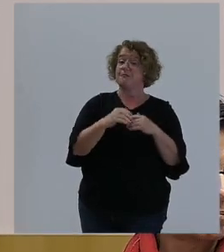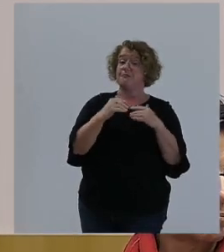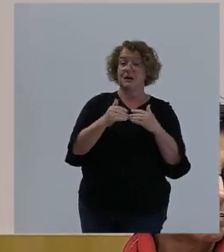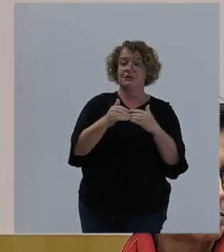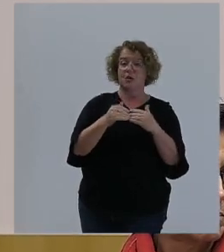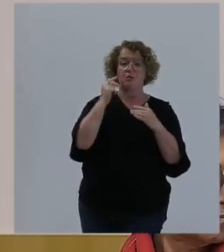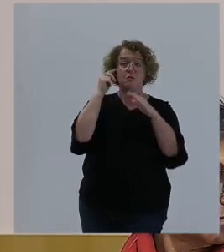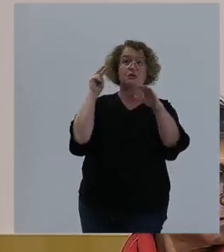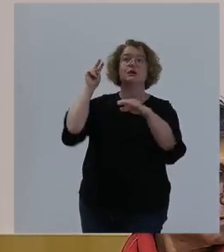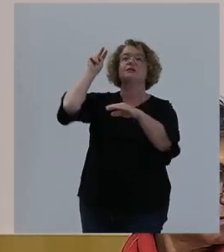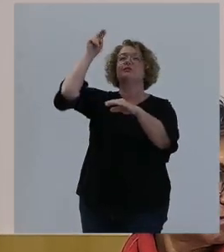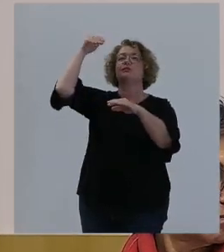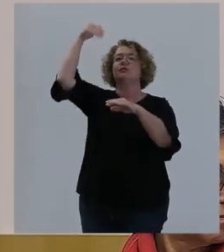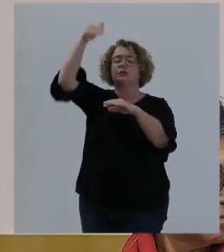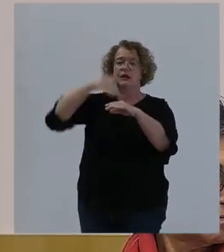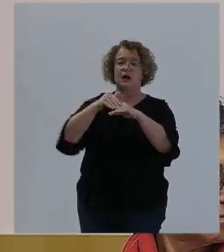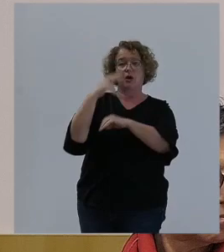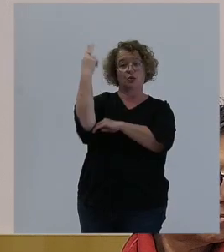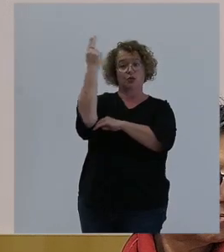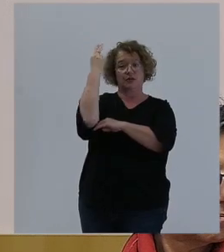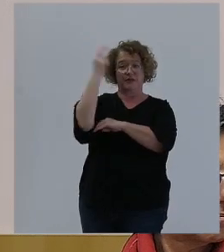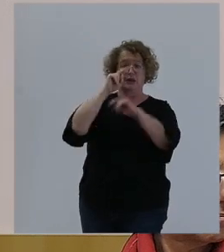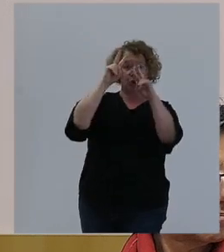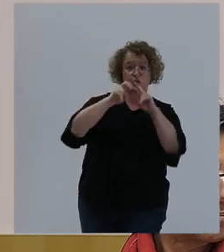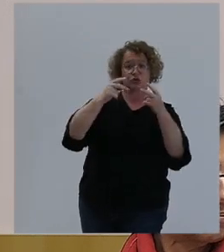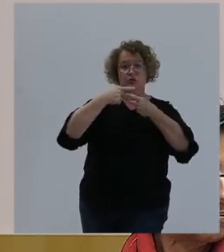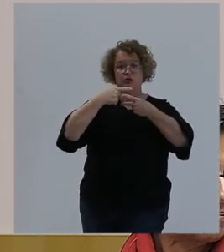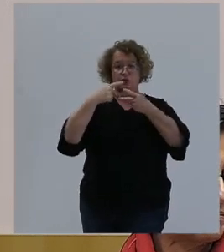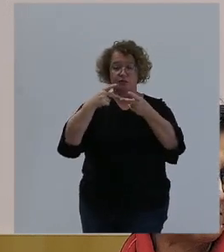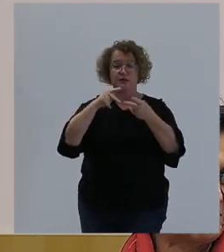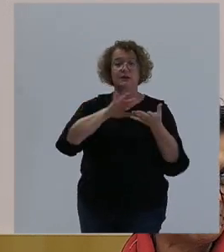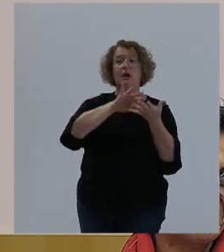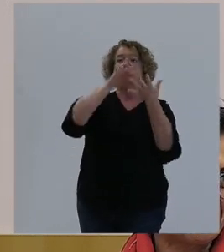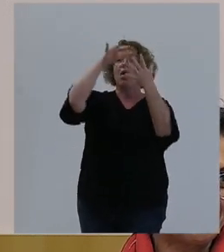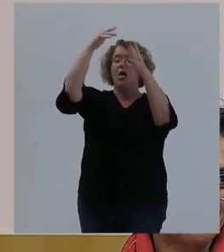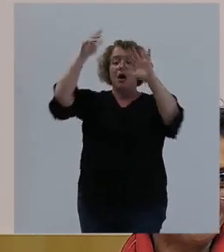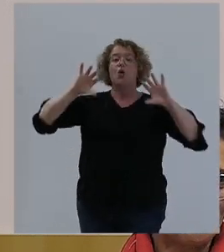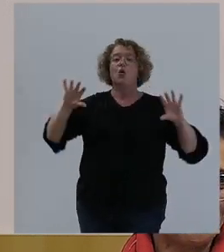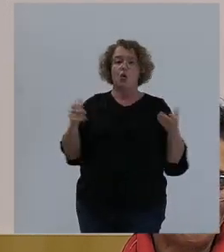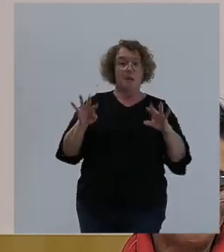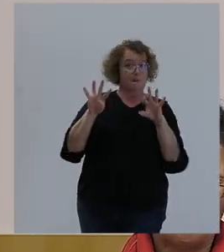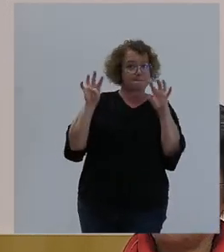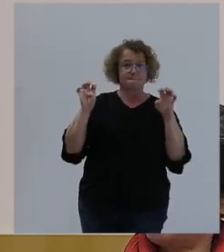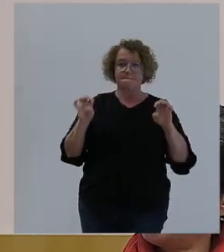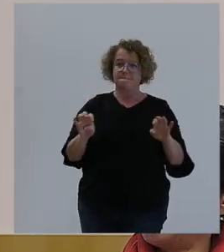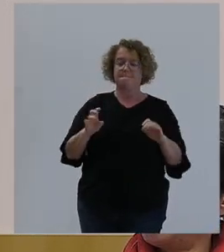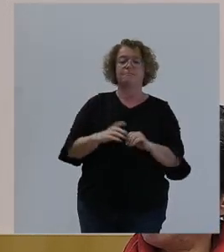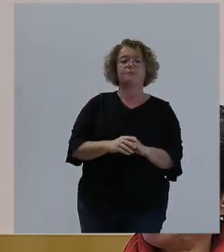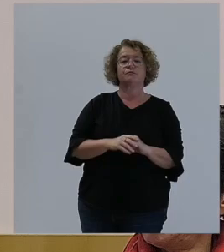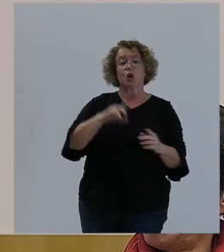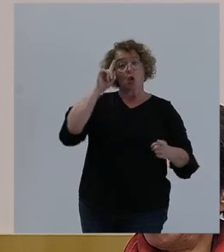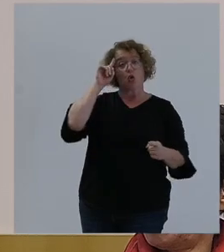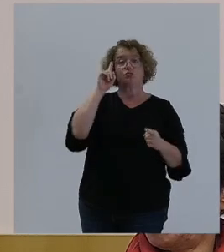un peu vers l'avenir. L'avenir de l'enseignement supérieur et de la recherche publique, il est incertain. Les défis à relever sont grands. Pour ce faire,